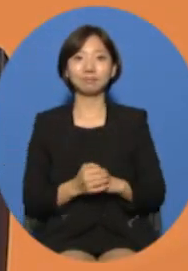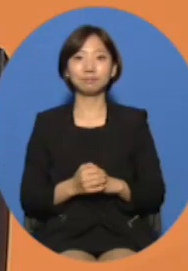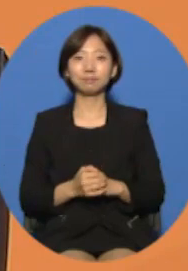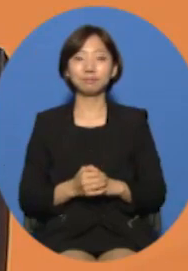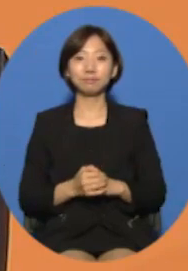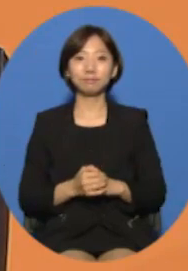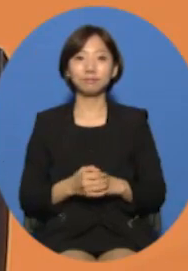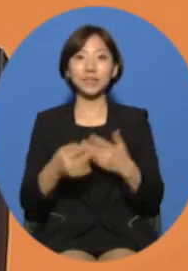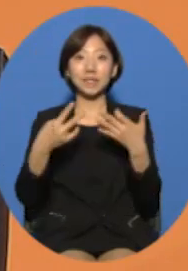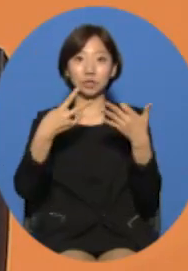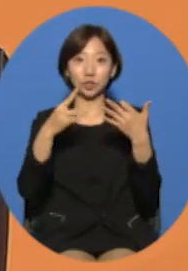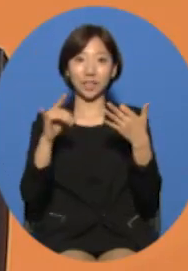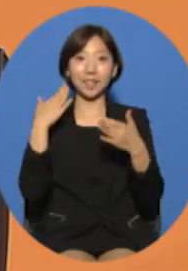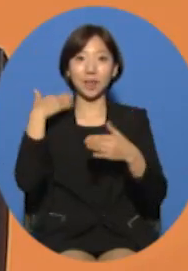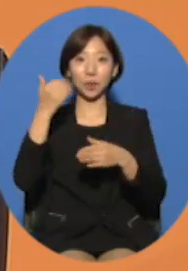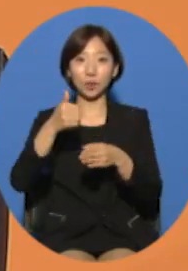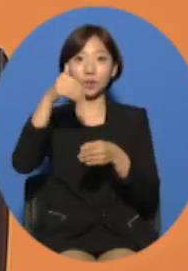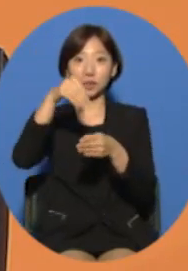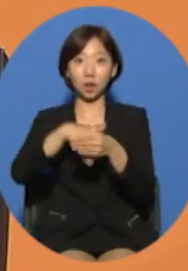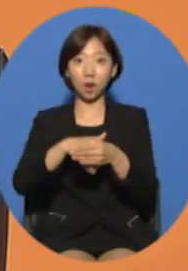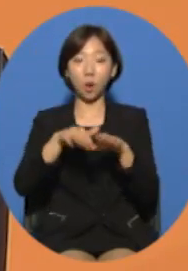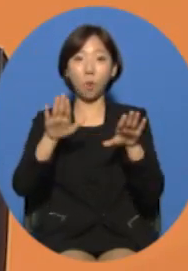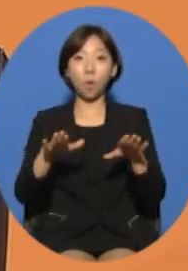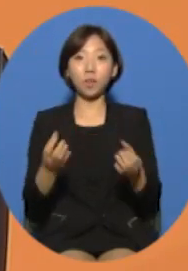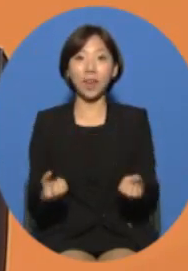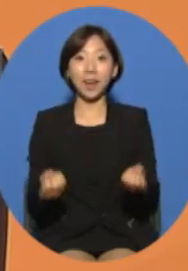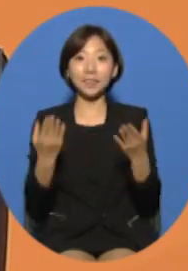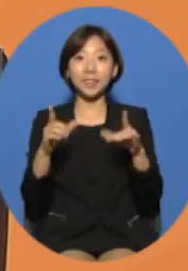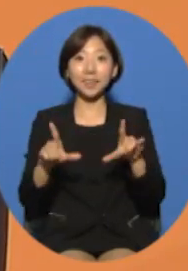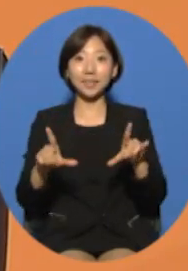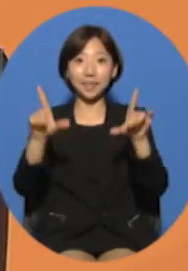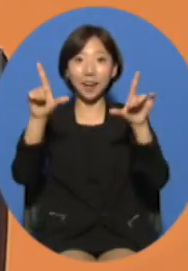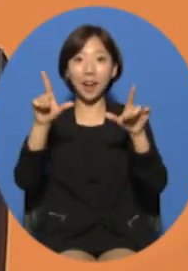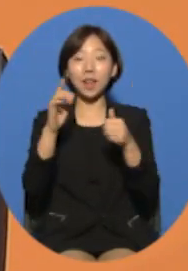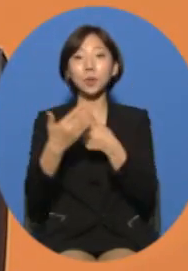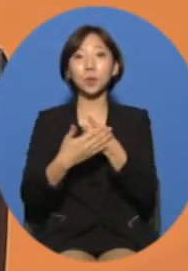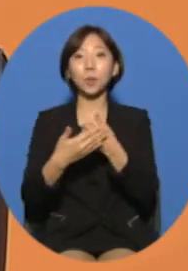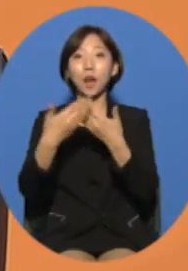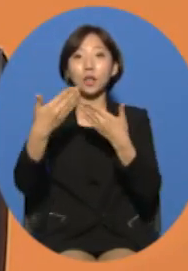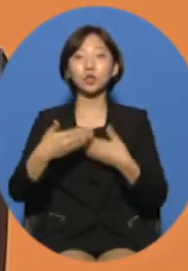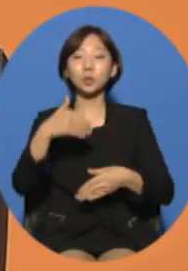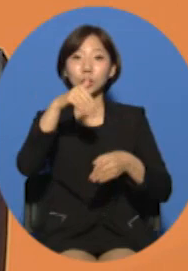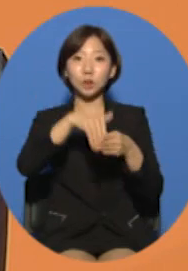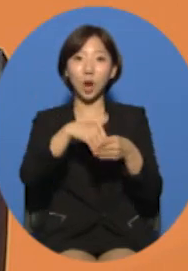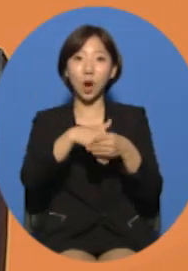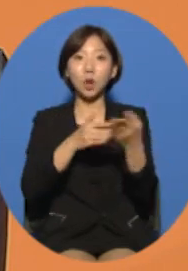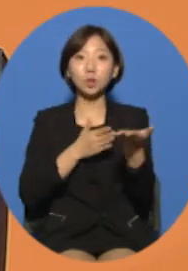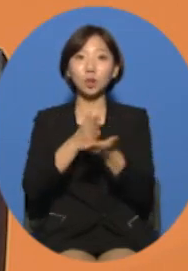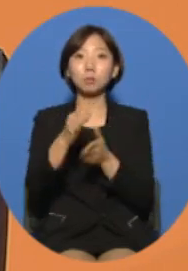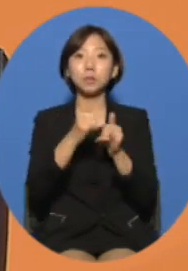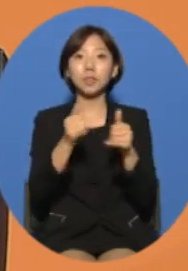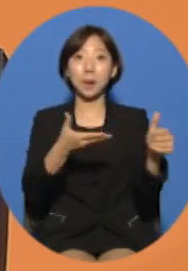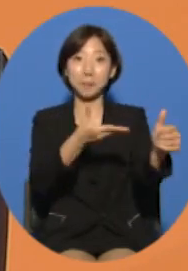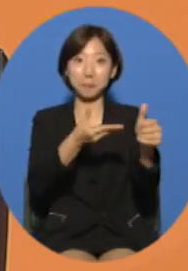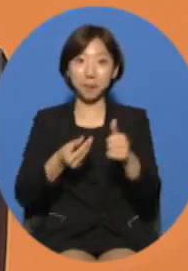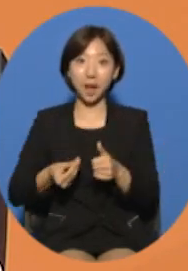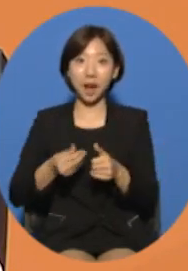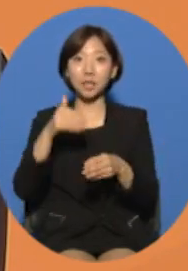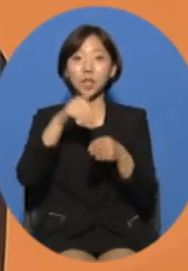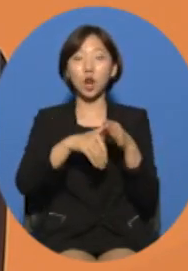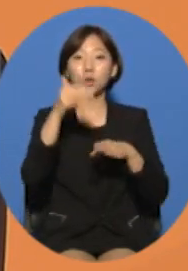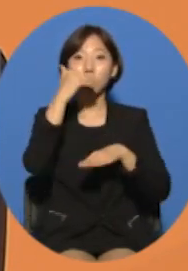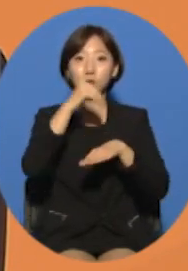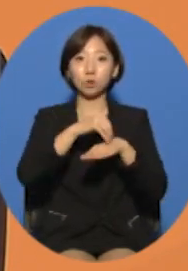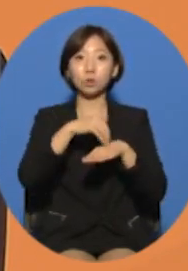그러면 제19대 대통령 선거, 오늘은 선거 축제일이죠. 오늘 도움 말씀을 주실 선거 전문가를 모셨습니다.